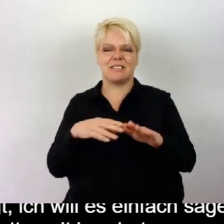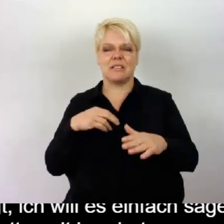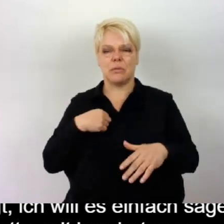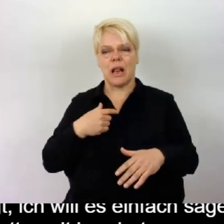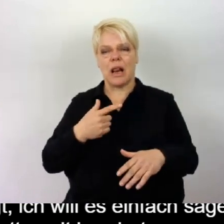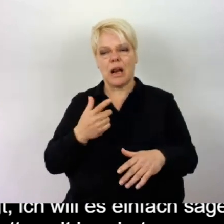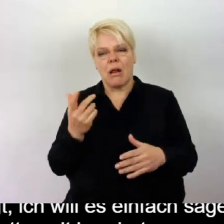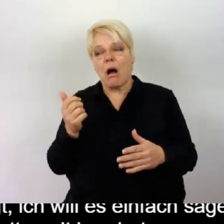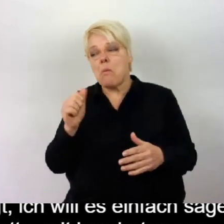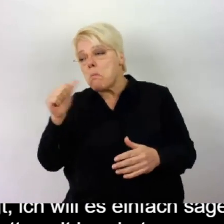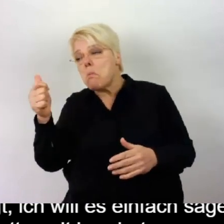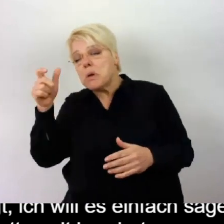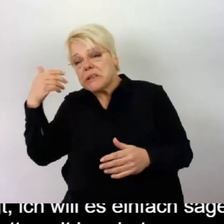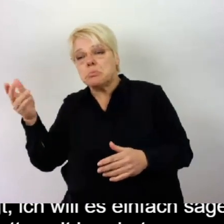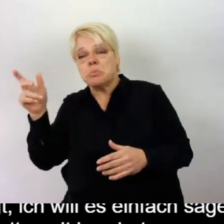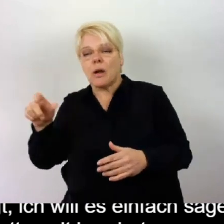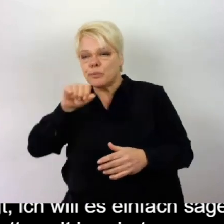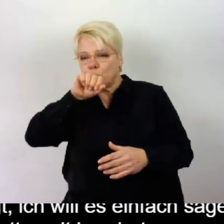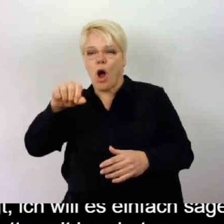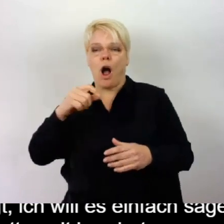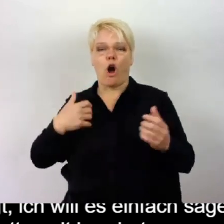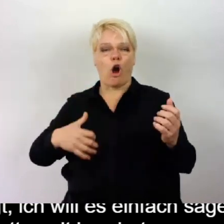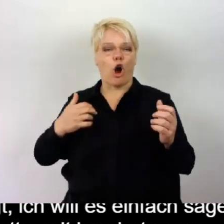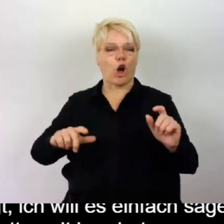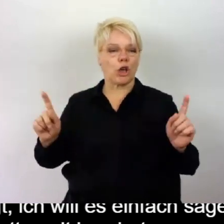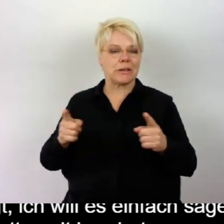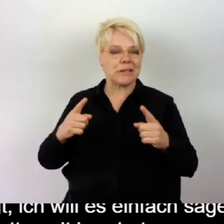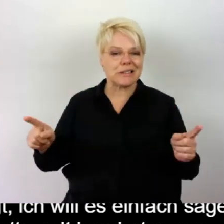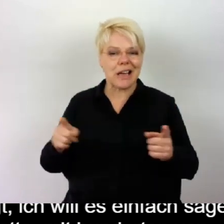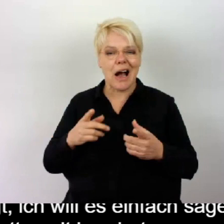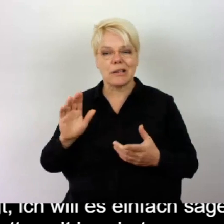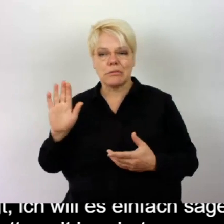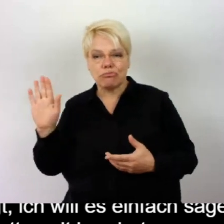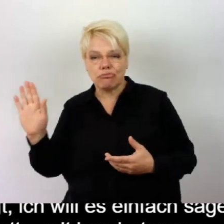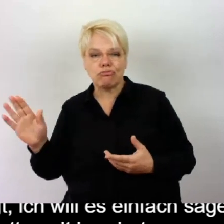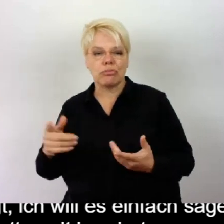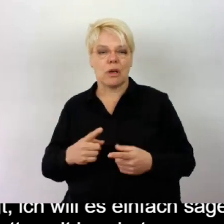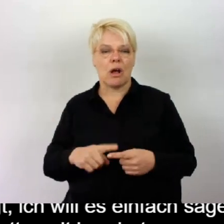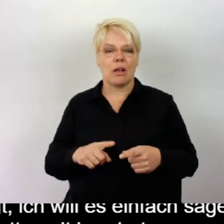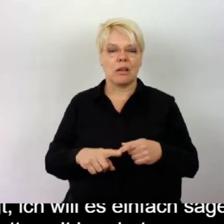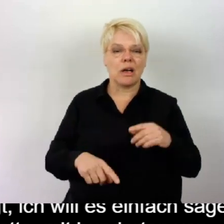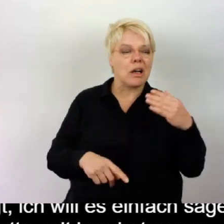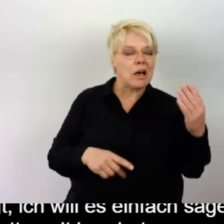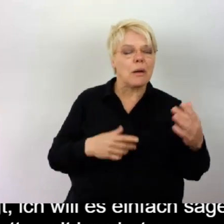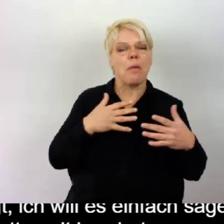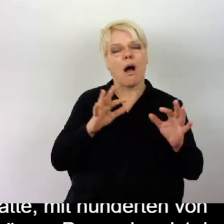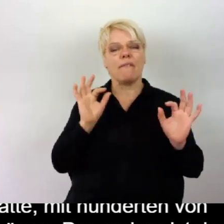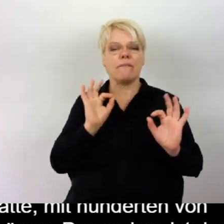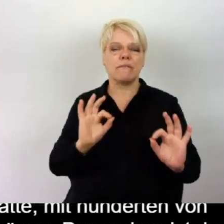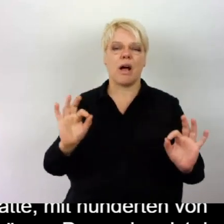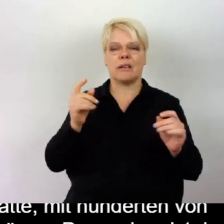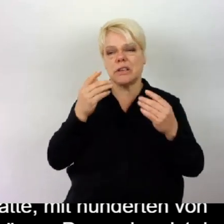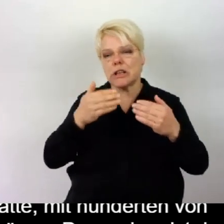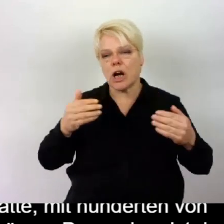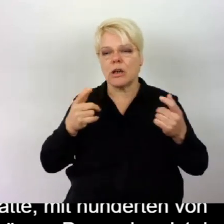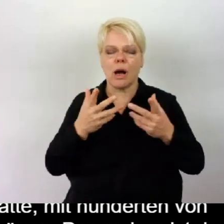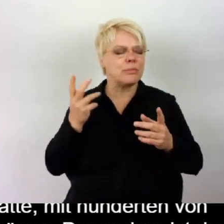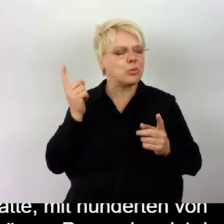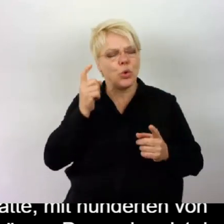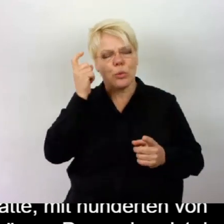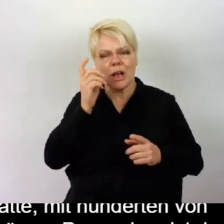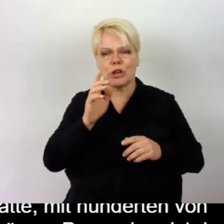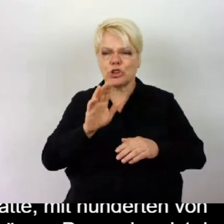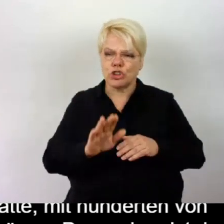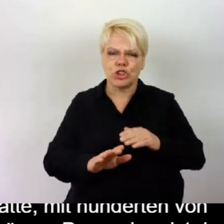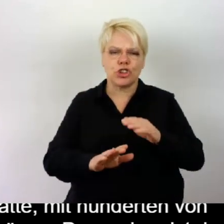denn Ihre Fördermittel verteilt? Nach Sitzplätzen, nach Umsatz der Einrichtung oder, Herr Siebler, bekommt Herr Hoffmann so viel Geld wie